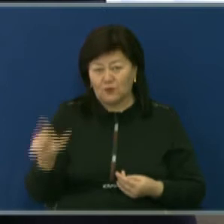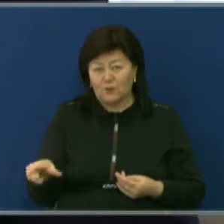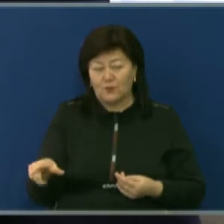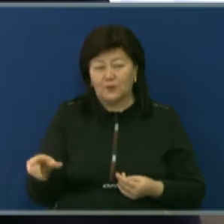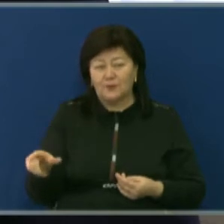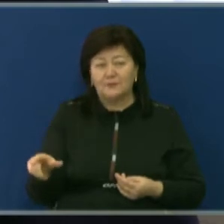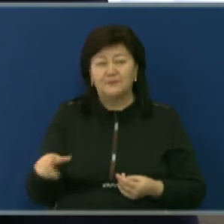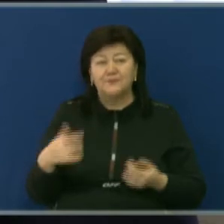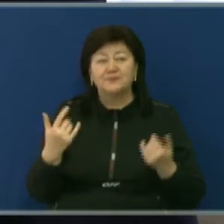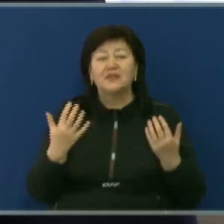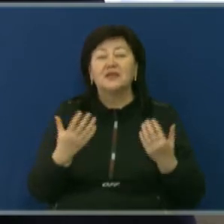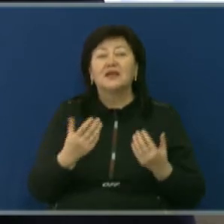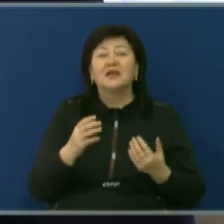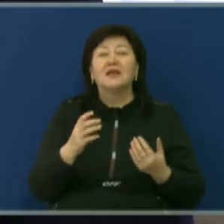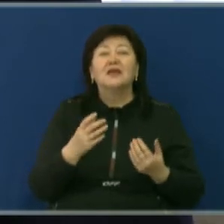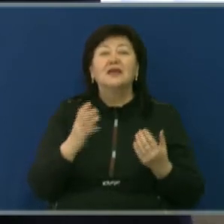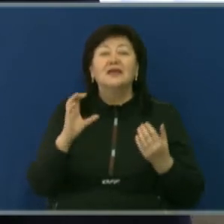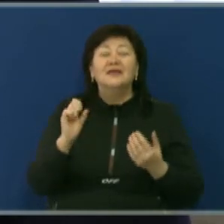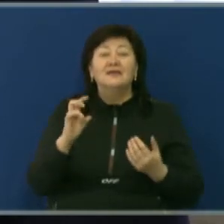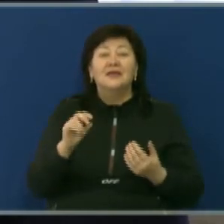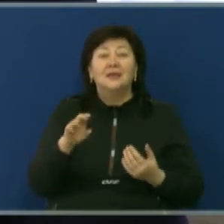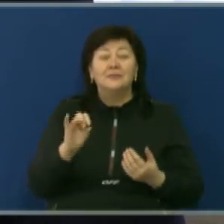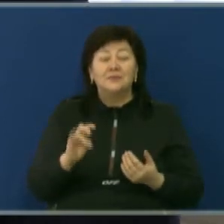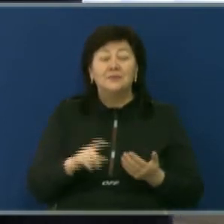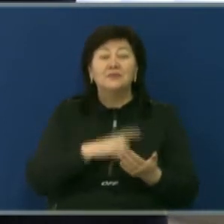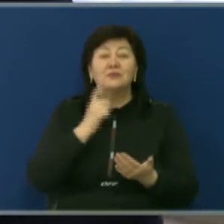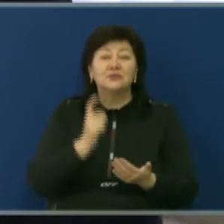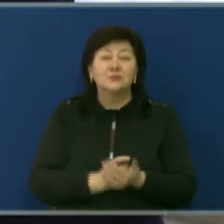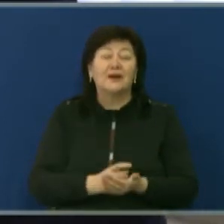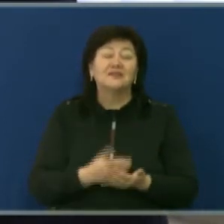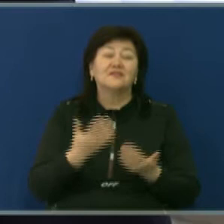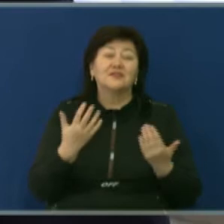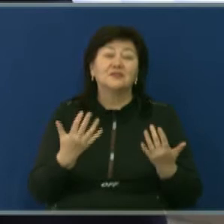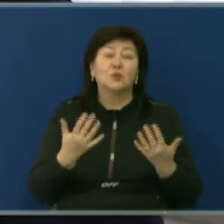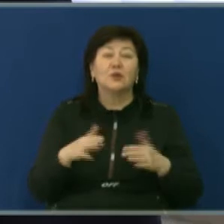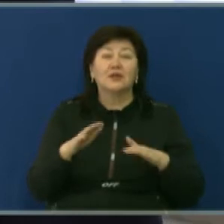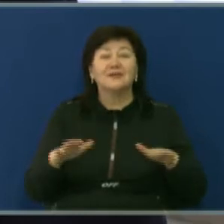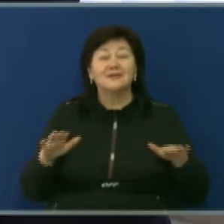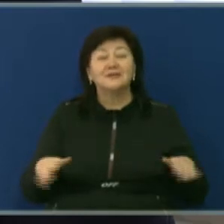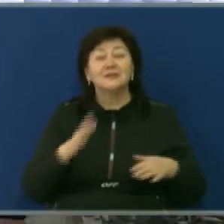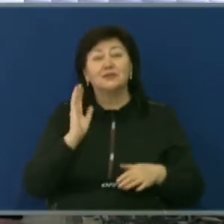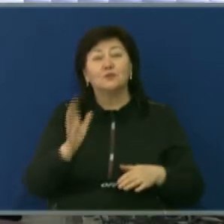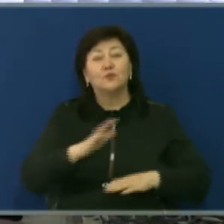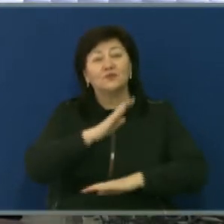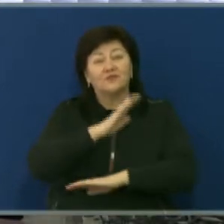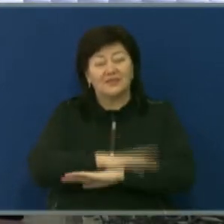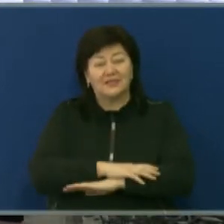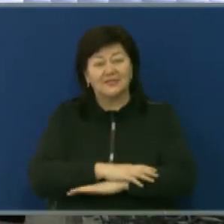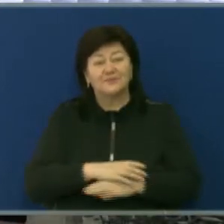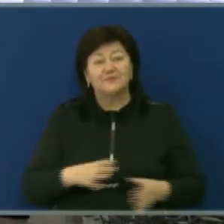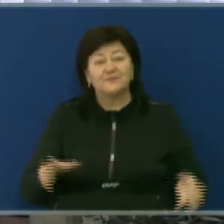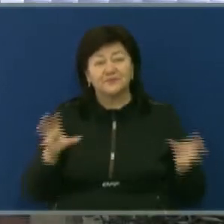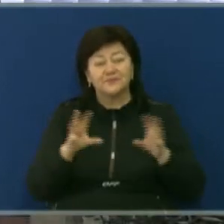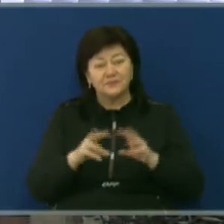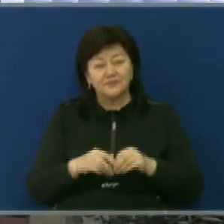определять, сколько детей можно посадить в один класс. Если квадратура чуть больше, то, возможно, это будет большее количество. Вместе с